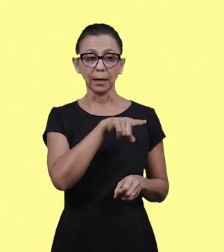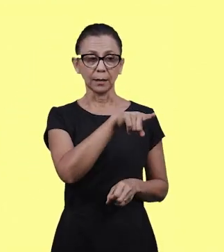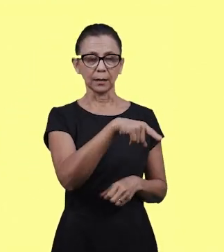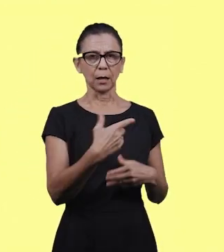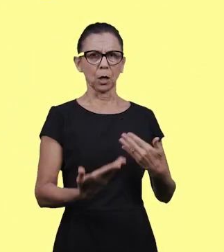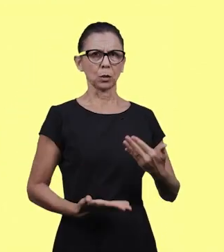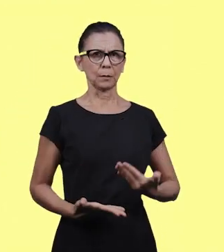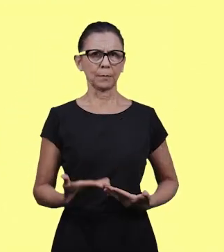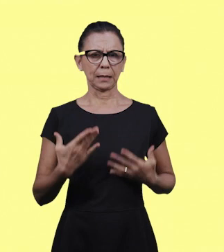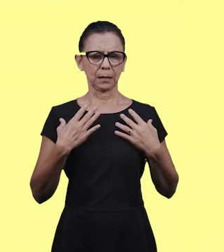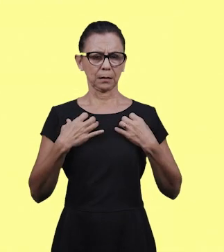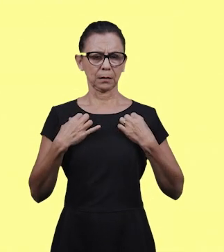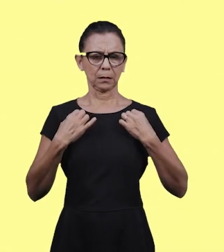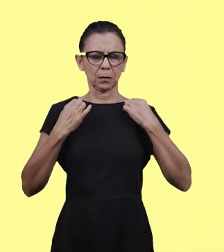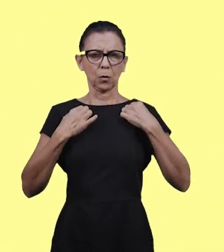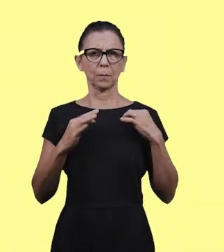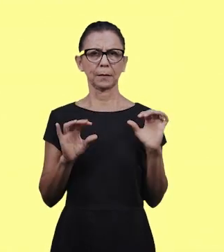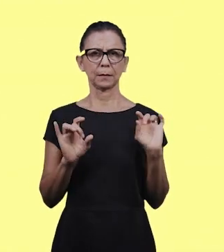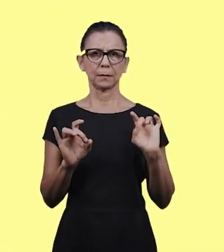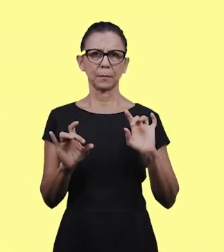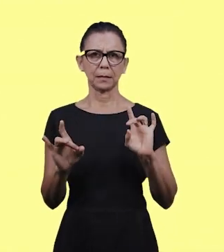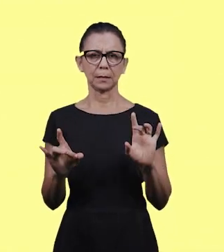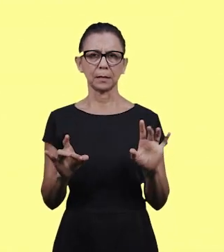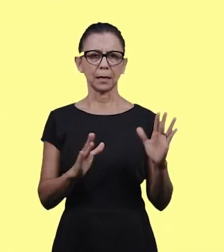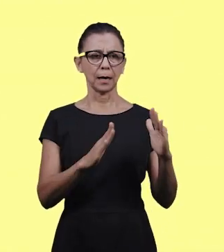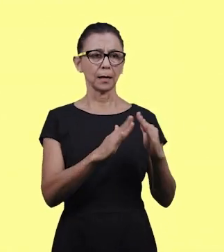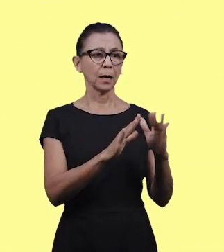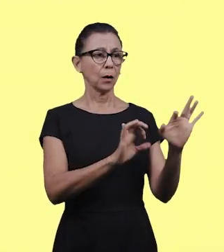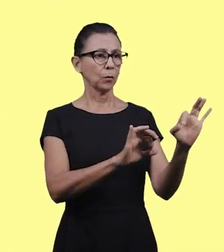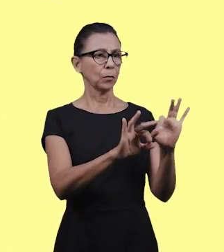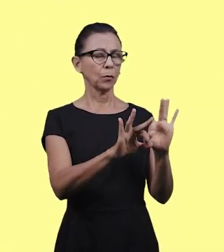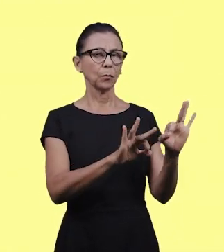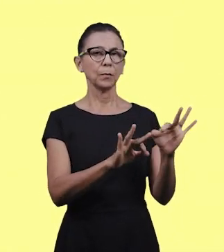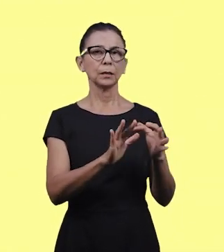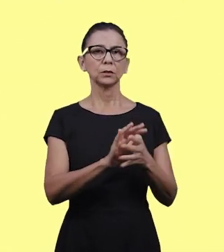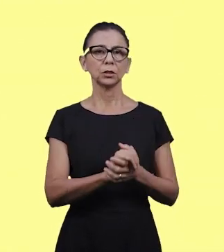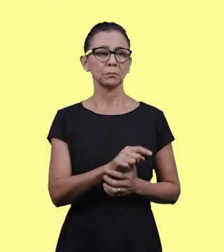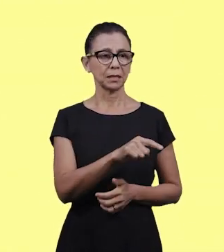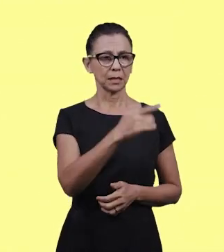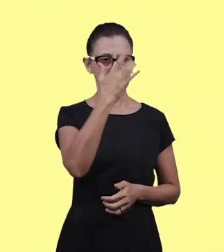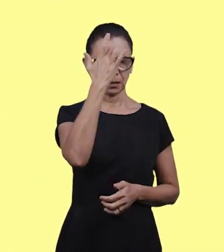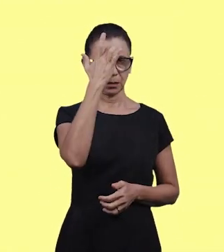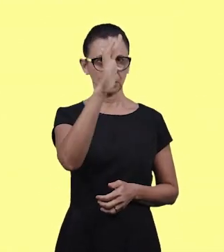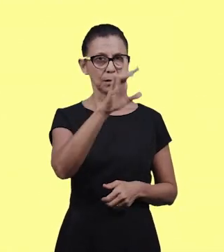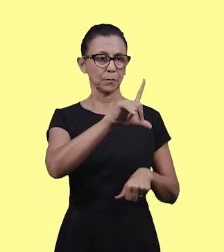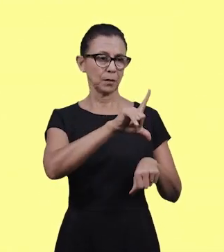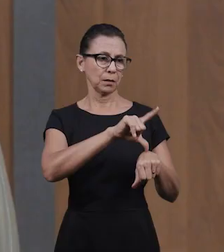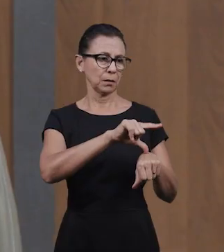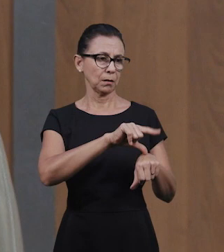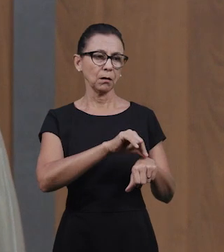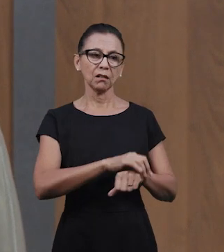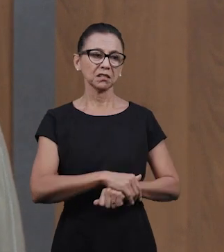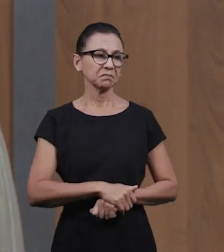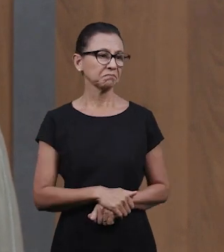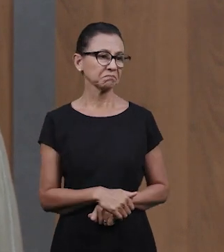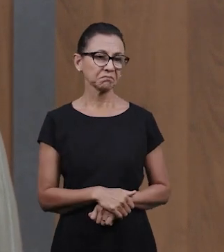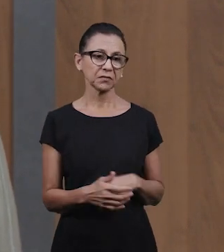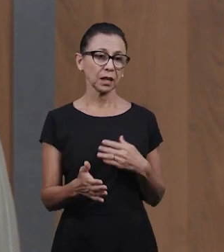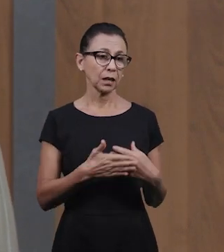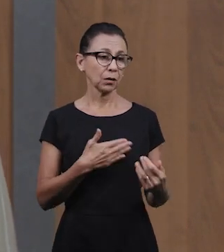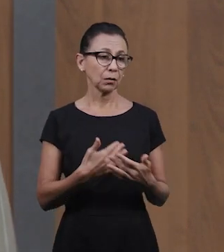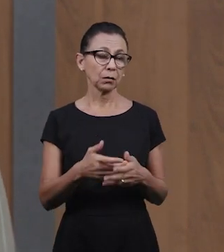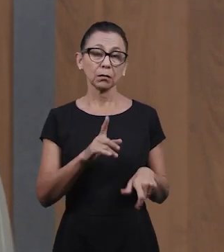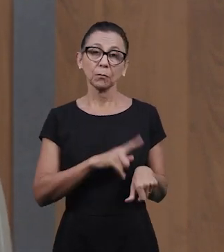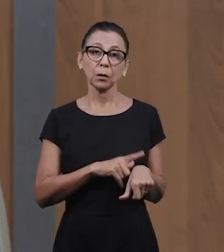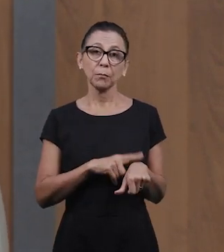bien habillés, en espérant le moment que le Seigneur de la maison reviendrait. Les serviteurs de ce Seigneur ne connaissaient